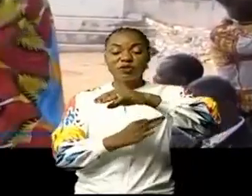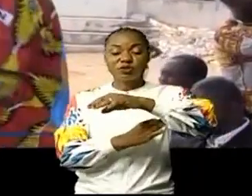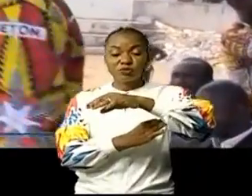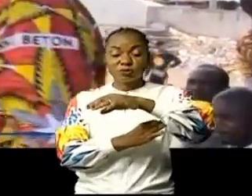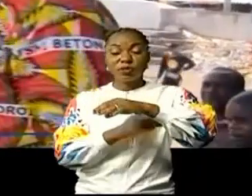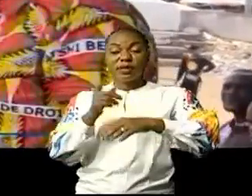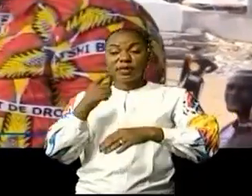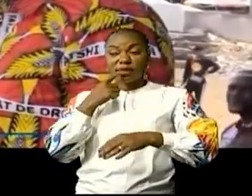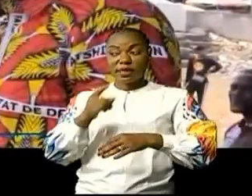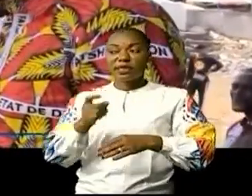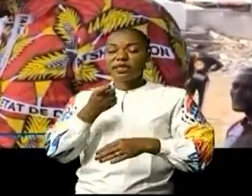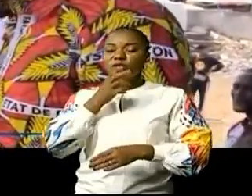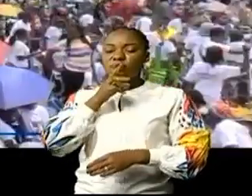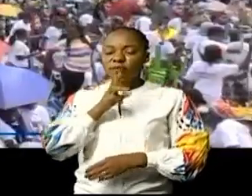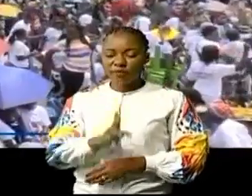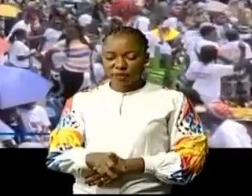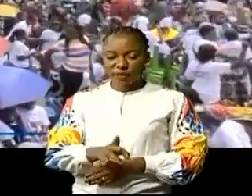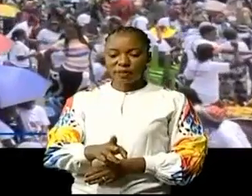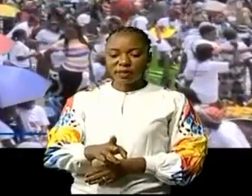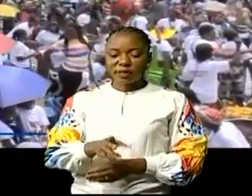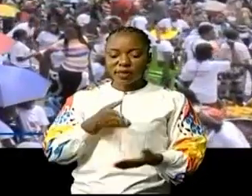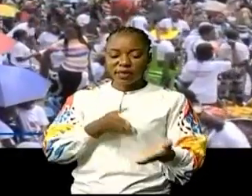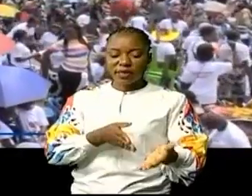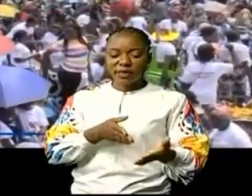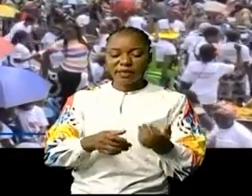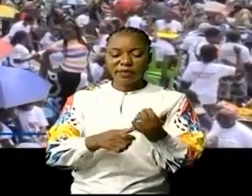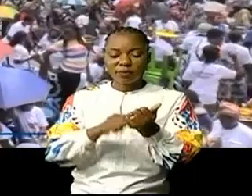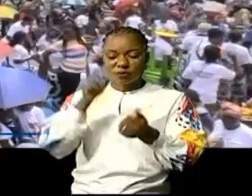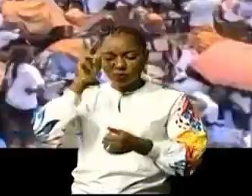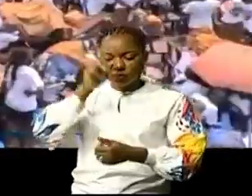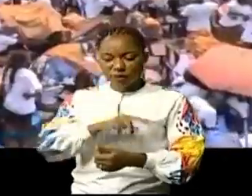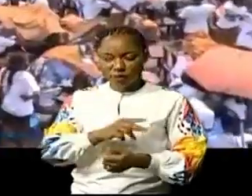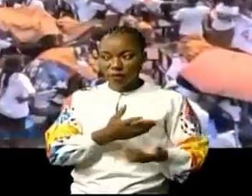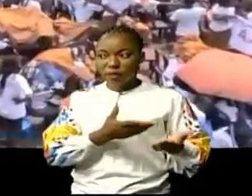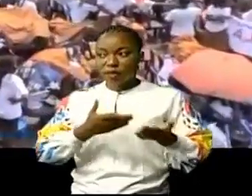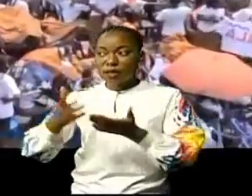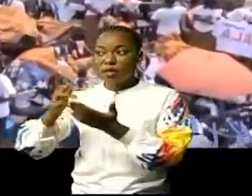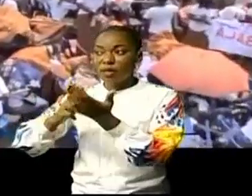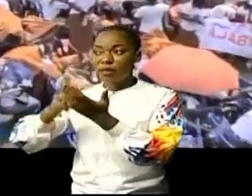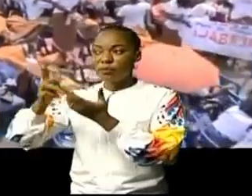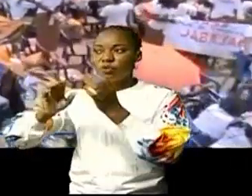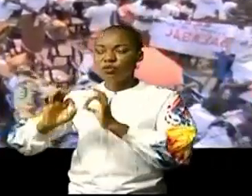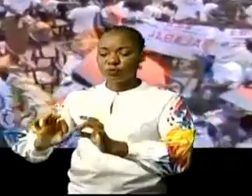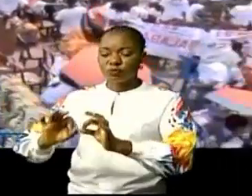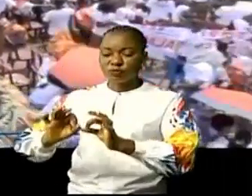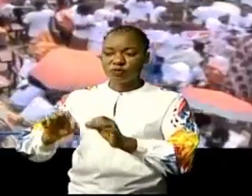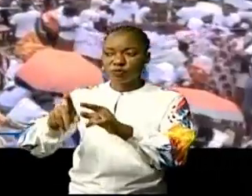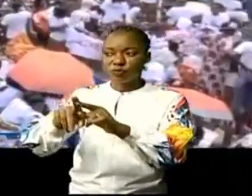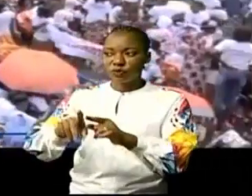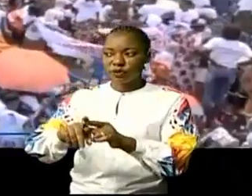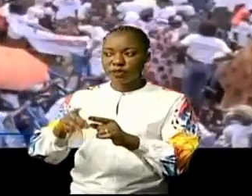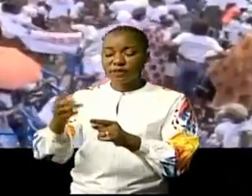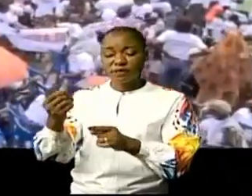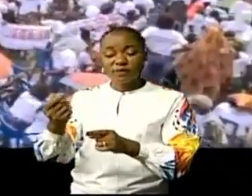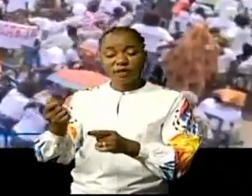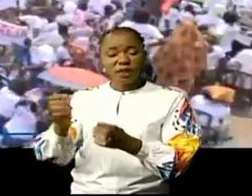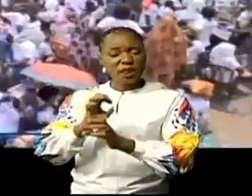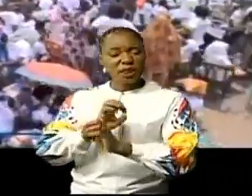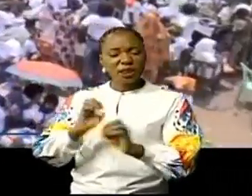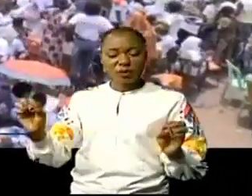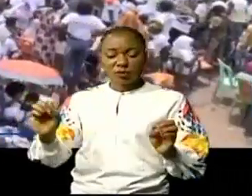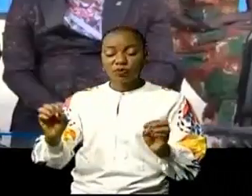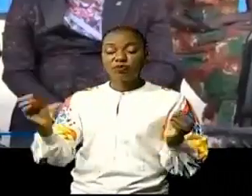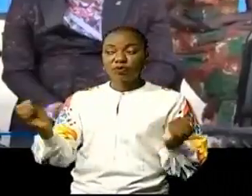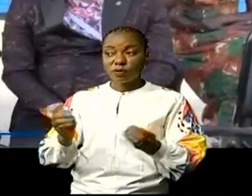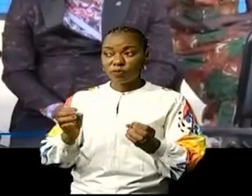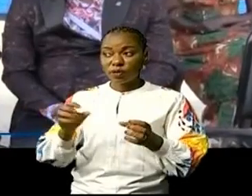Tshibalabala a réaffirmé sa volonté à aider les personnes vulnérables, porteuses de projets innovants, mais en manque de moyens financiers. Cette activité a